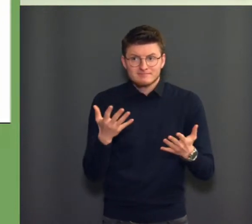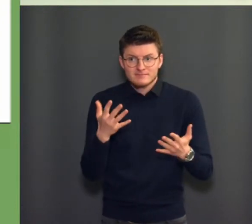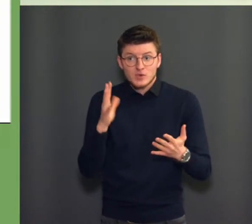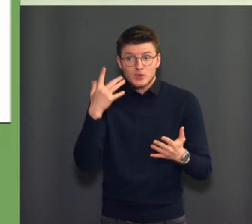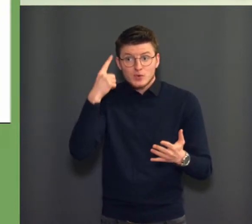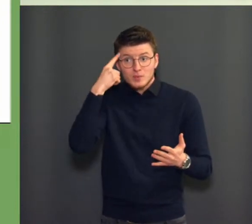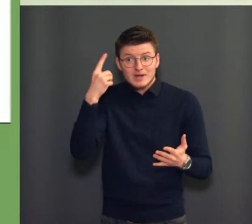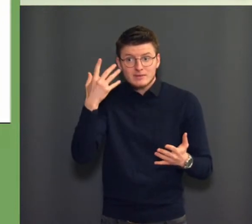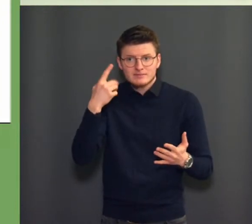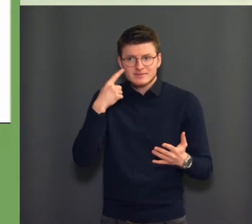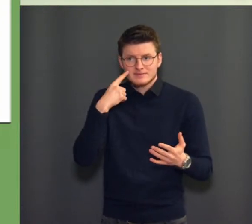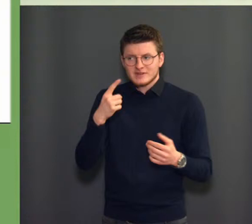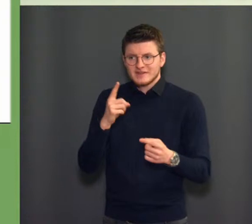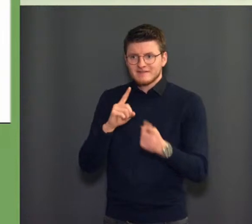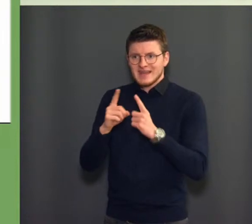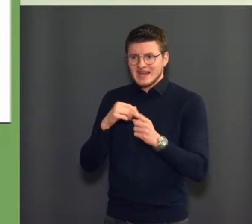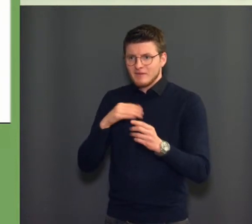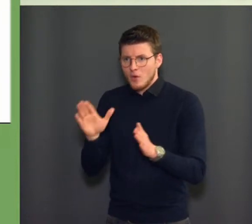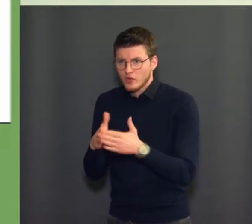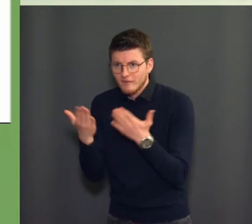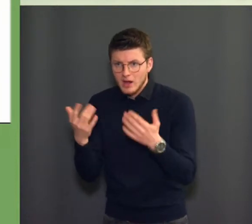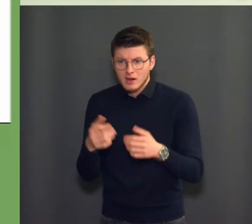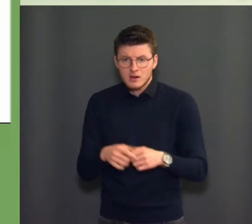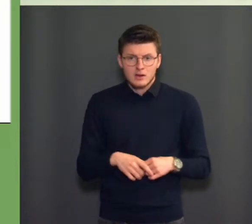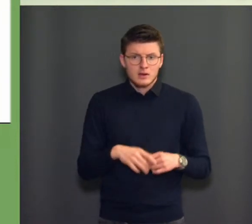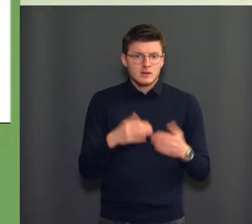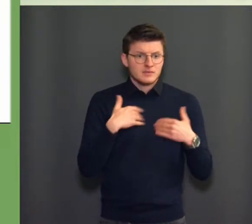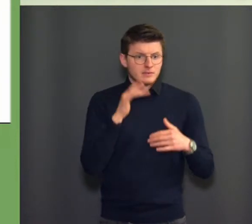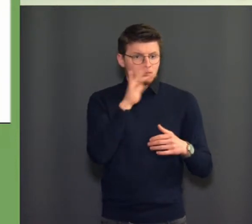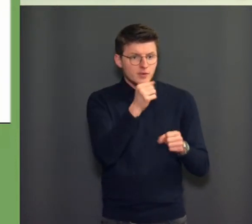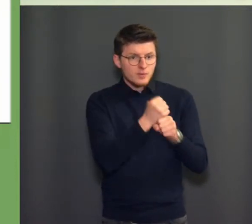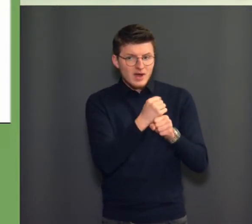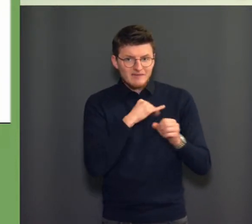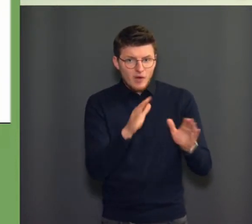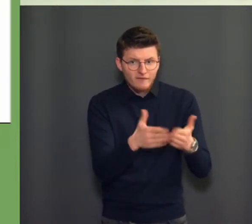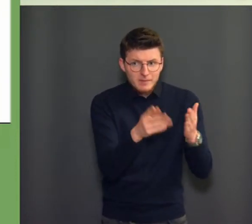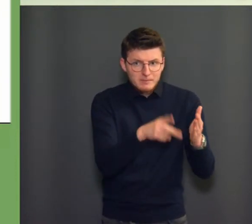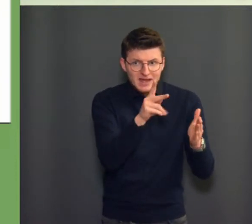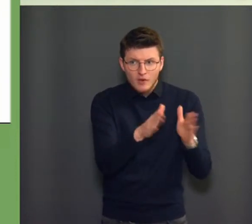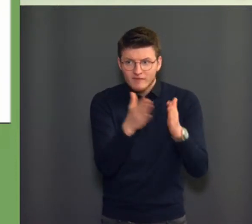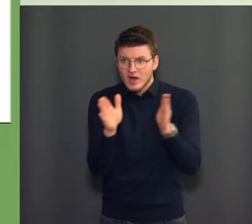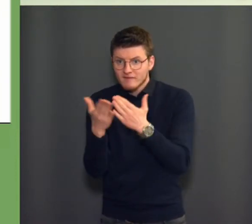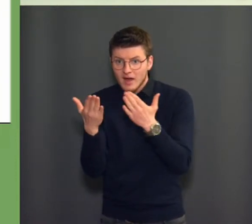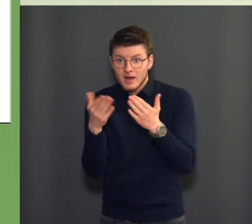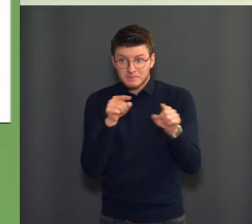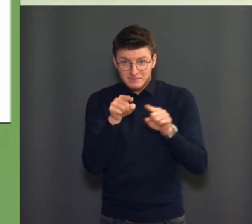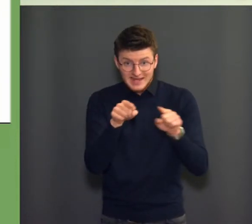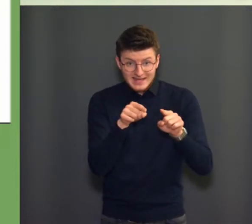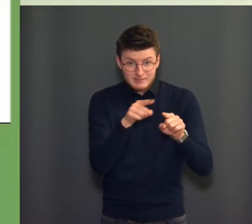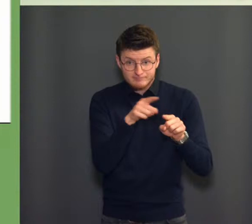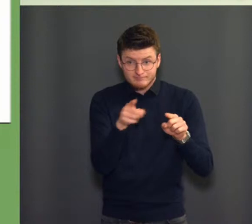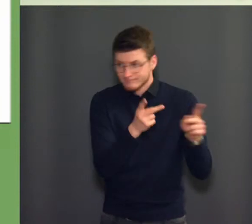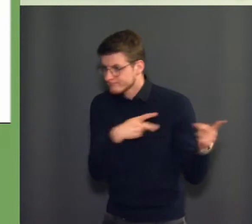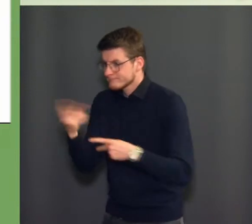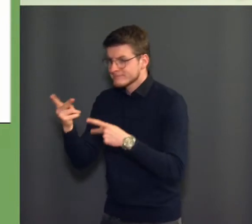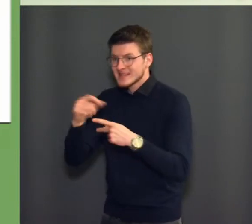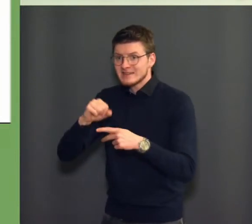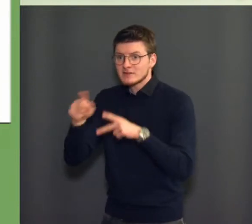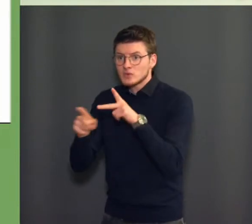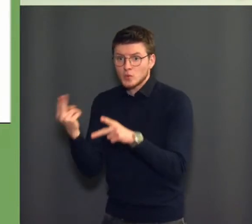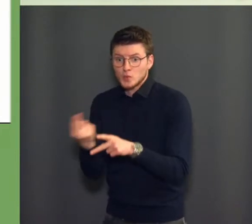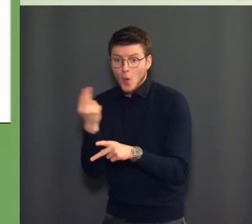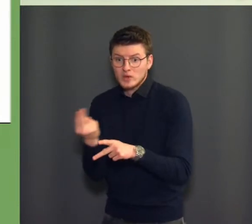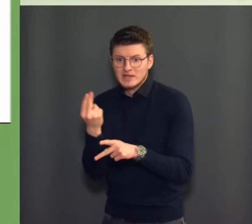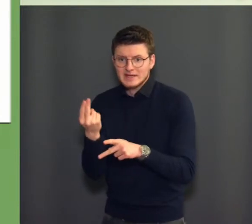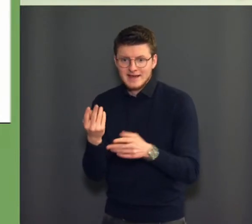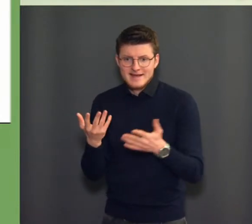op intensieve zorgen moeten behandeld worden. Dus die capaciteit voor niet-COVID-patiënten is absoluut cruciaal.